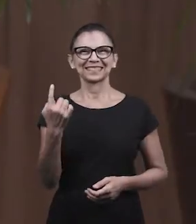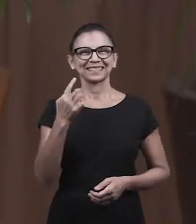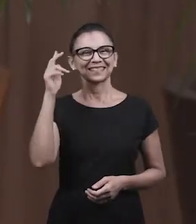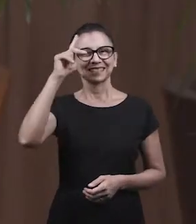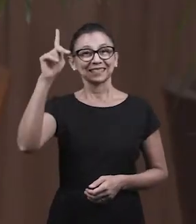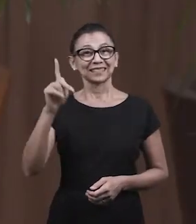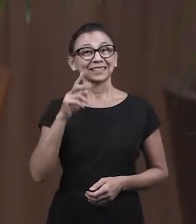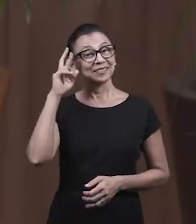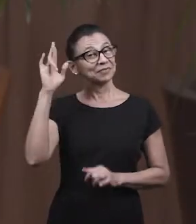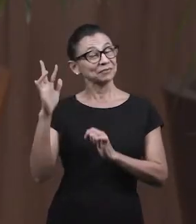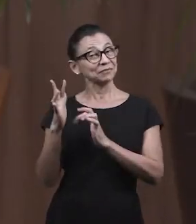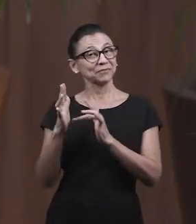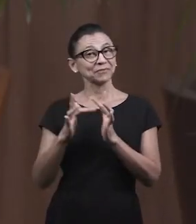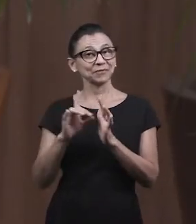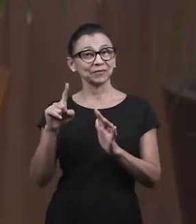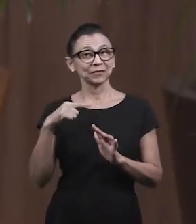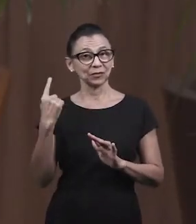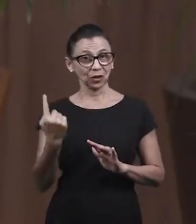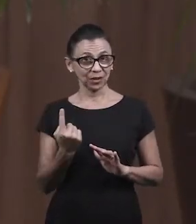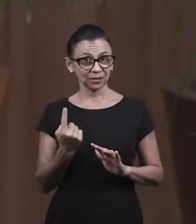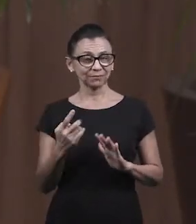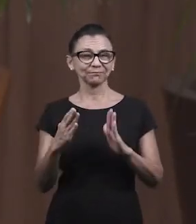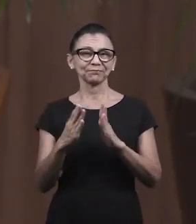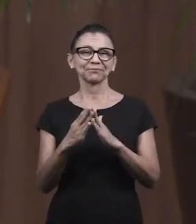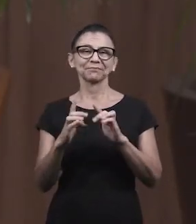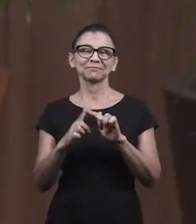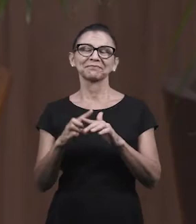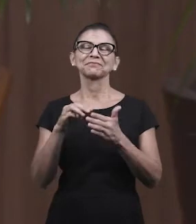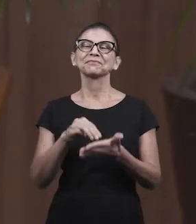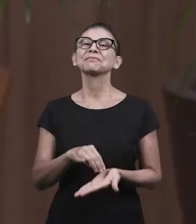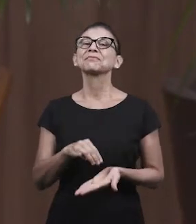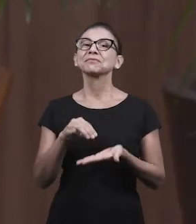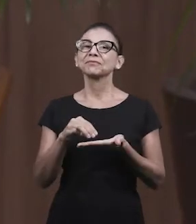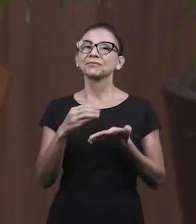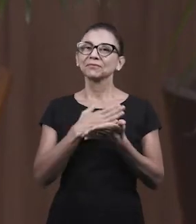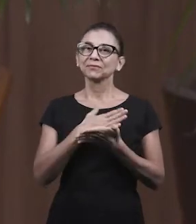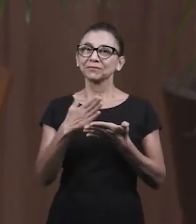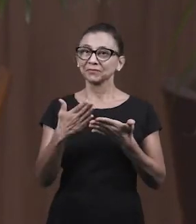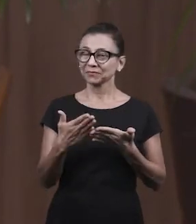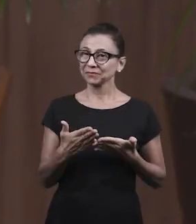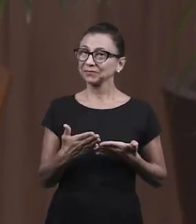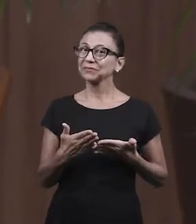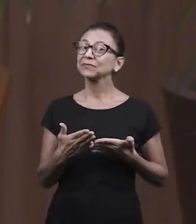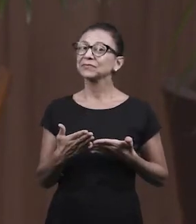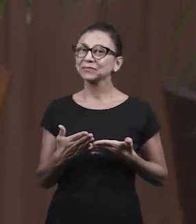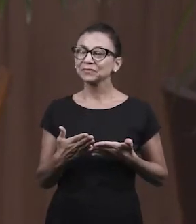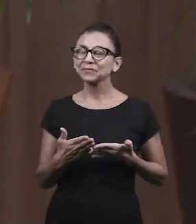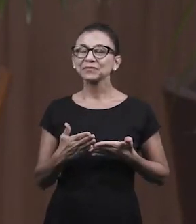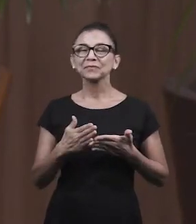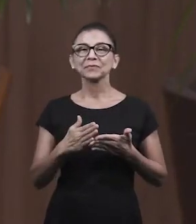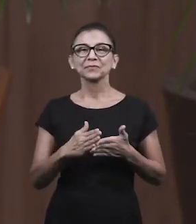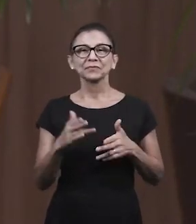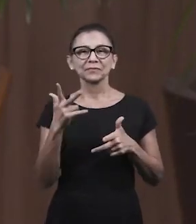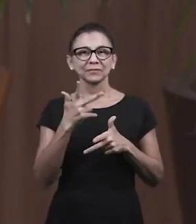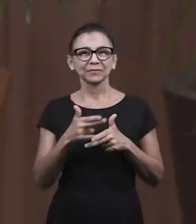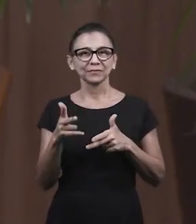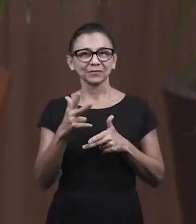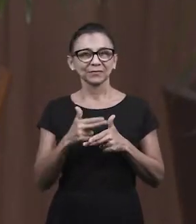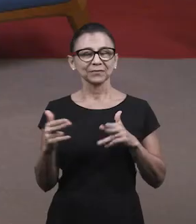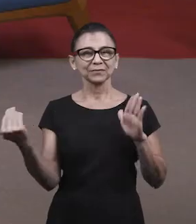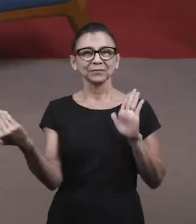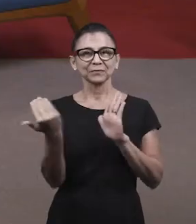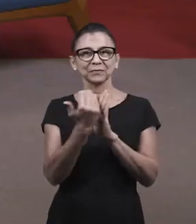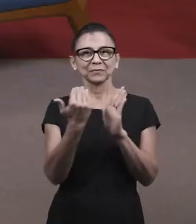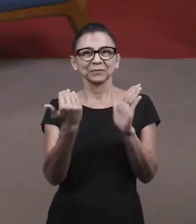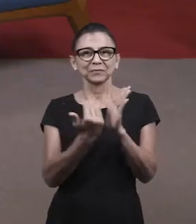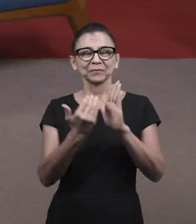Je salue à tous dans la paix du Seigneur Jésus. Nous sommes l'Église chrétienne Maranatha. Nous commençons maintenant une édition de